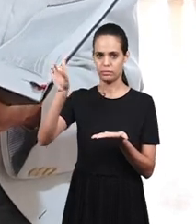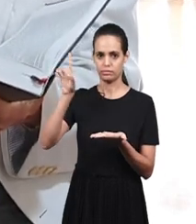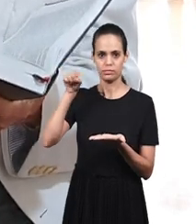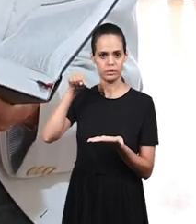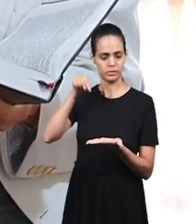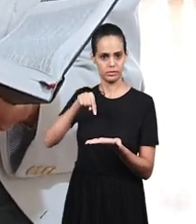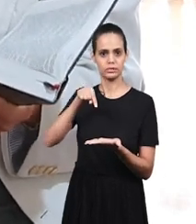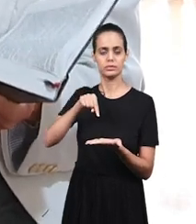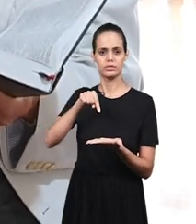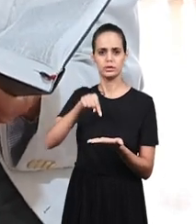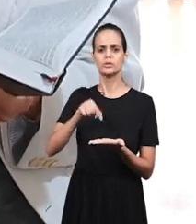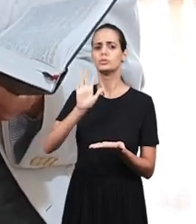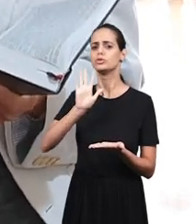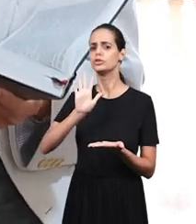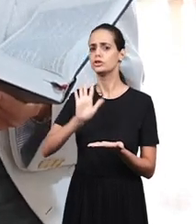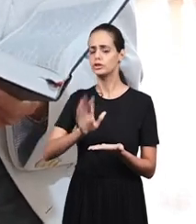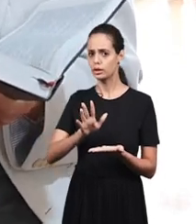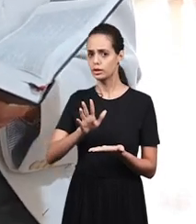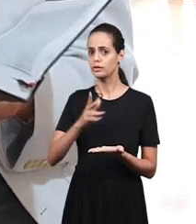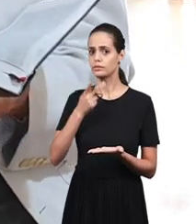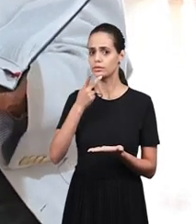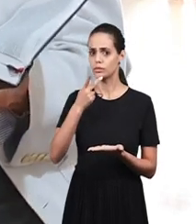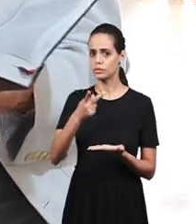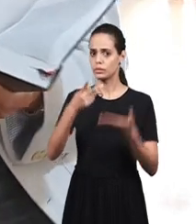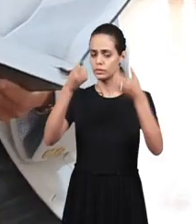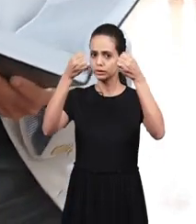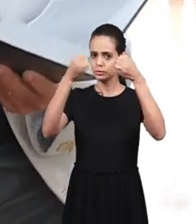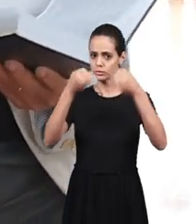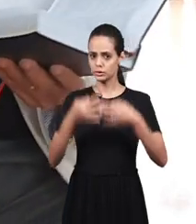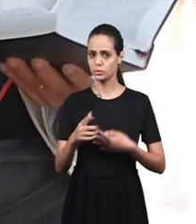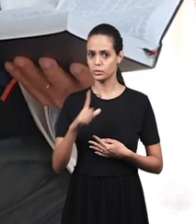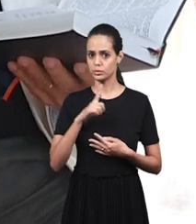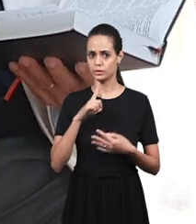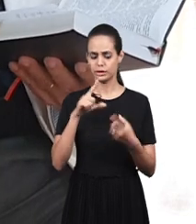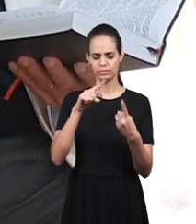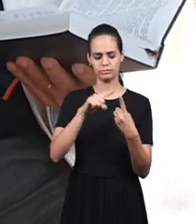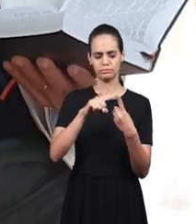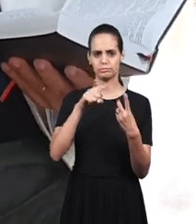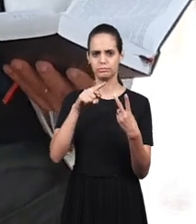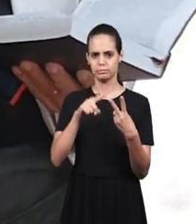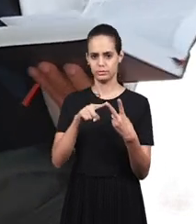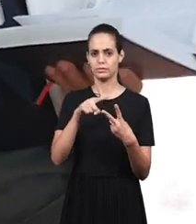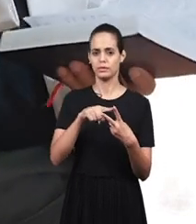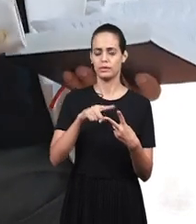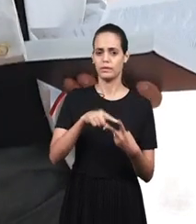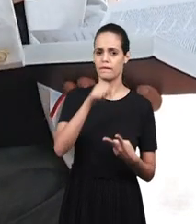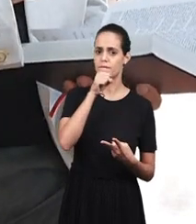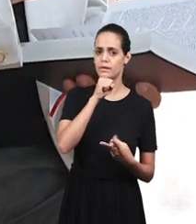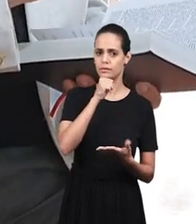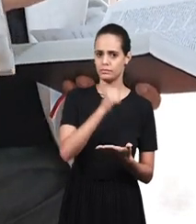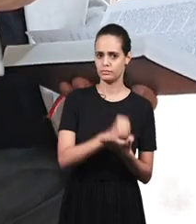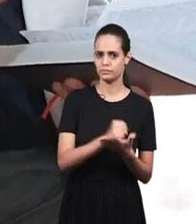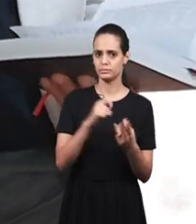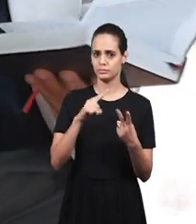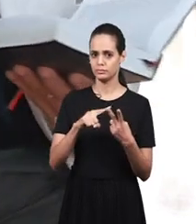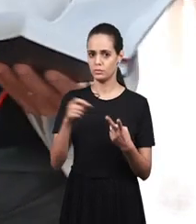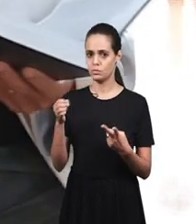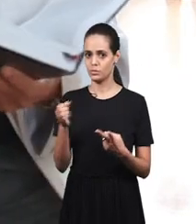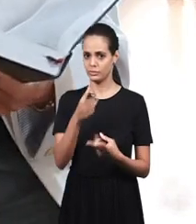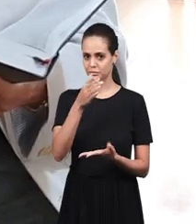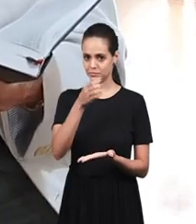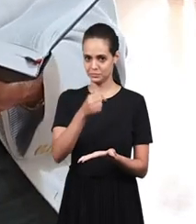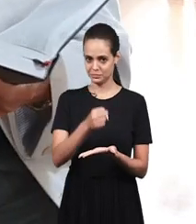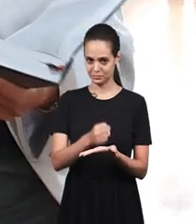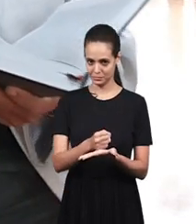comprendre, c'est la Bible. La Bible, comme la parole de Dieu a été déjà citée, elle